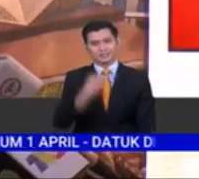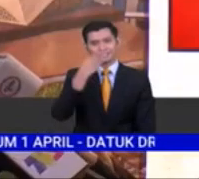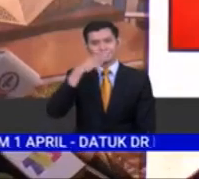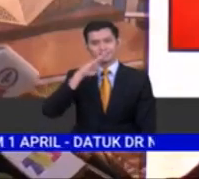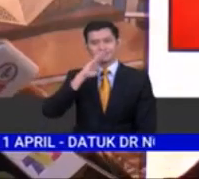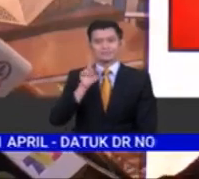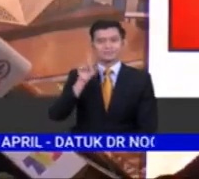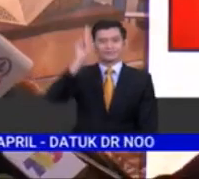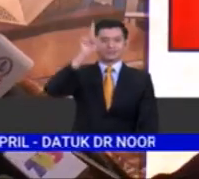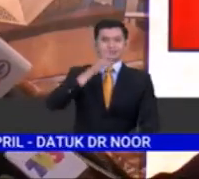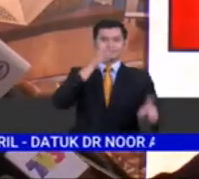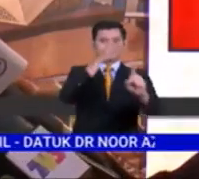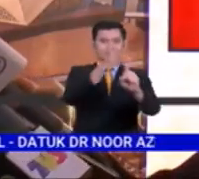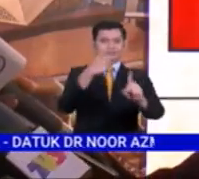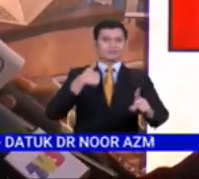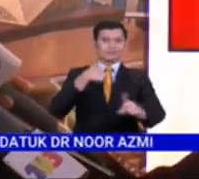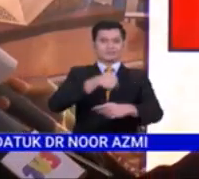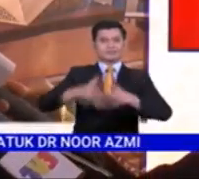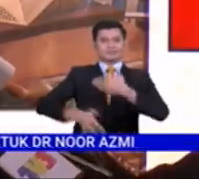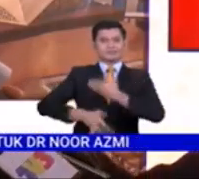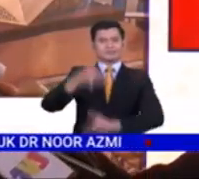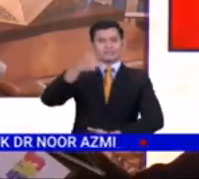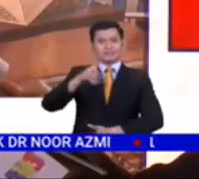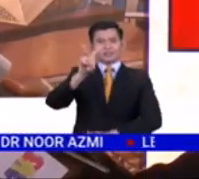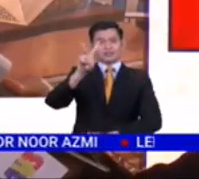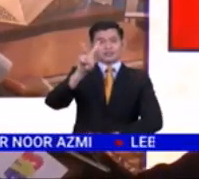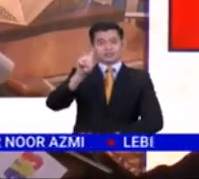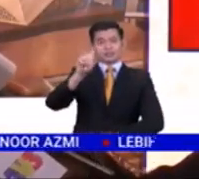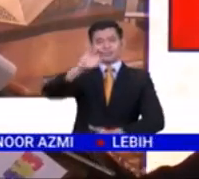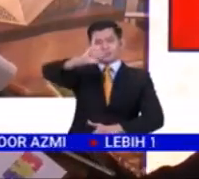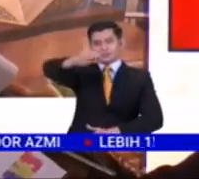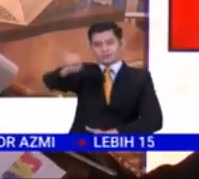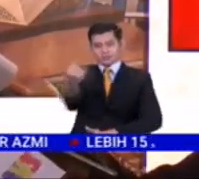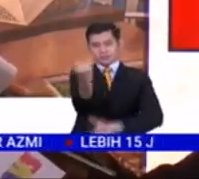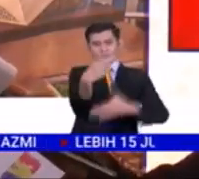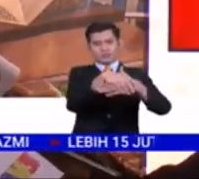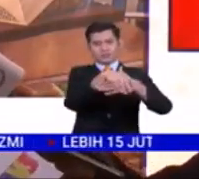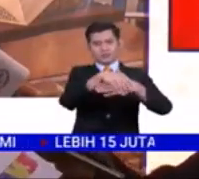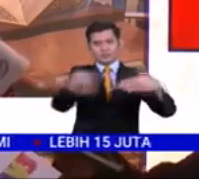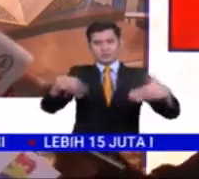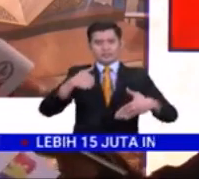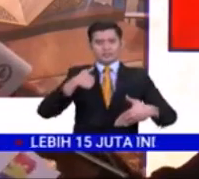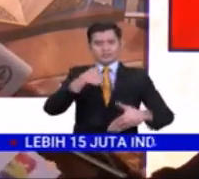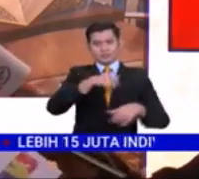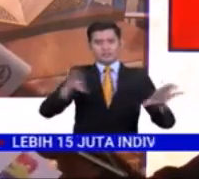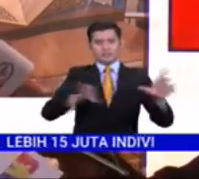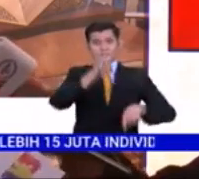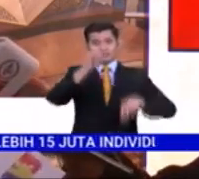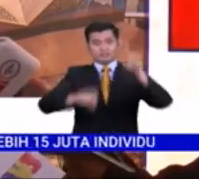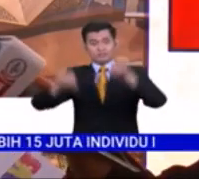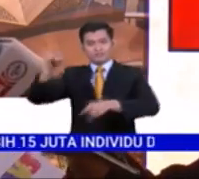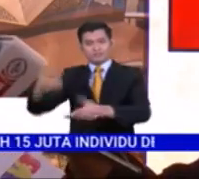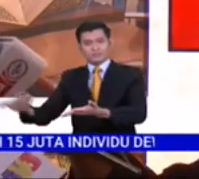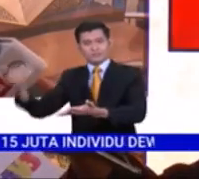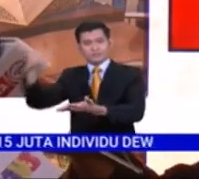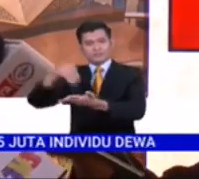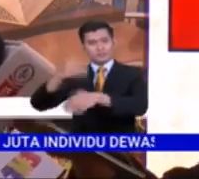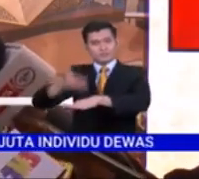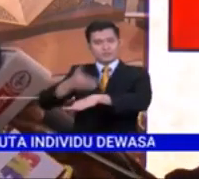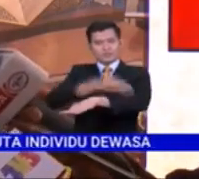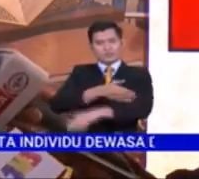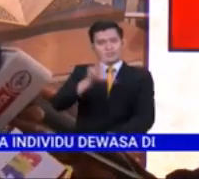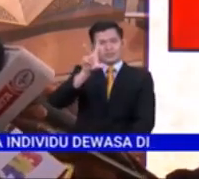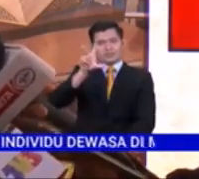Alhamdulillah, target kami yang awalnya 20 juta dan apabila kita dah buat macam-macam ni, jadi dia meningkat sampai 30 juta